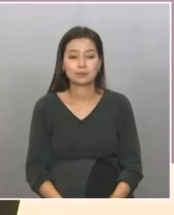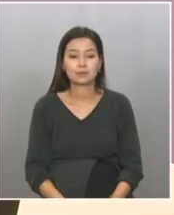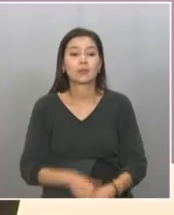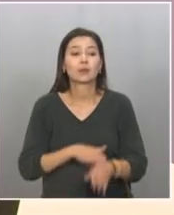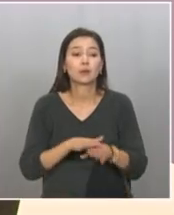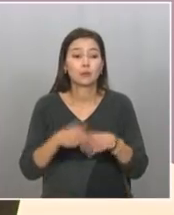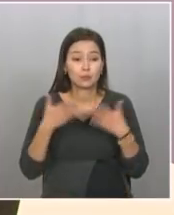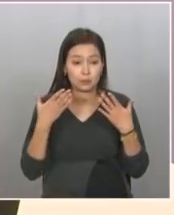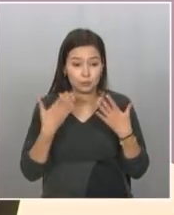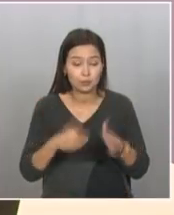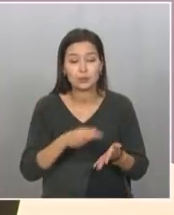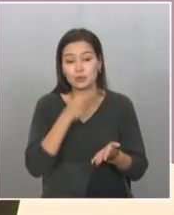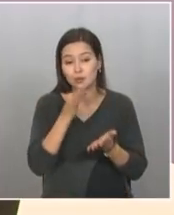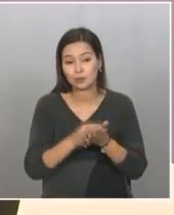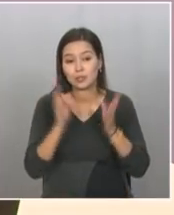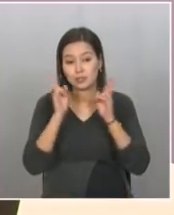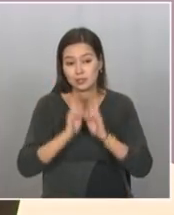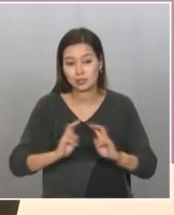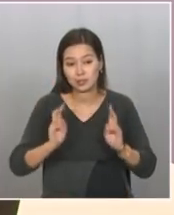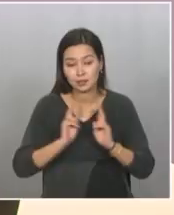Орындап болсаңдар, салыстырып тексерейік.